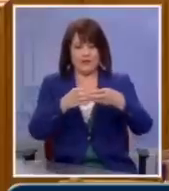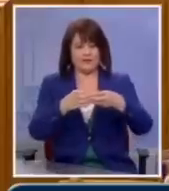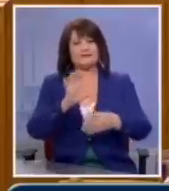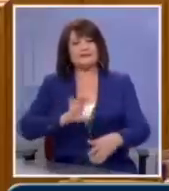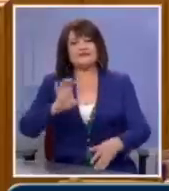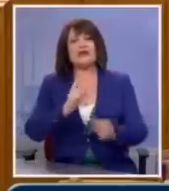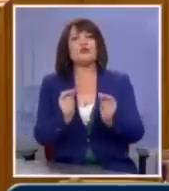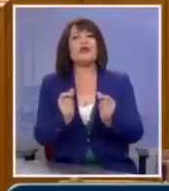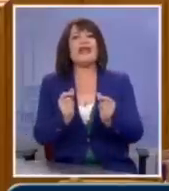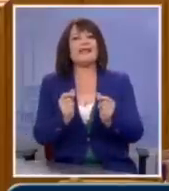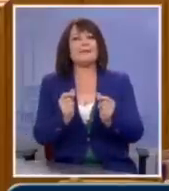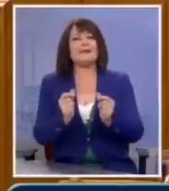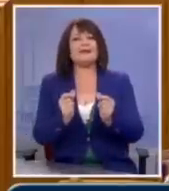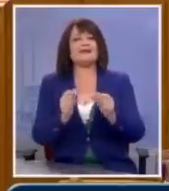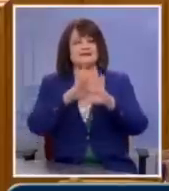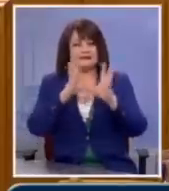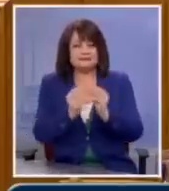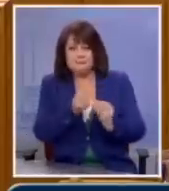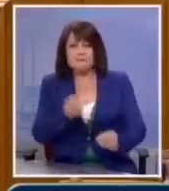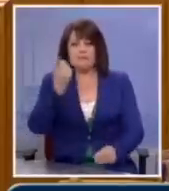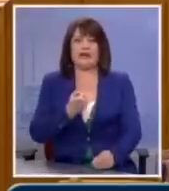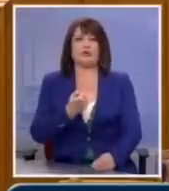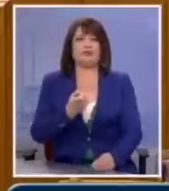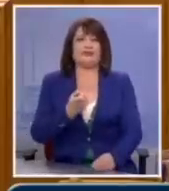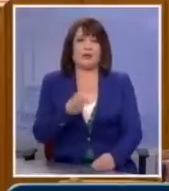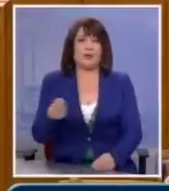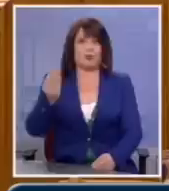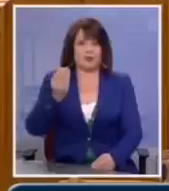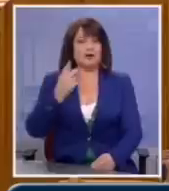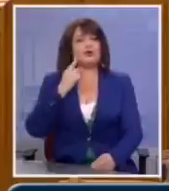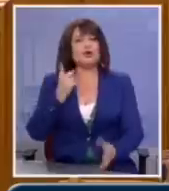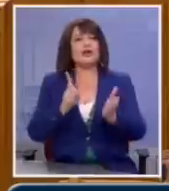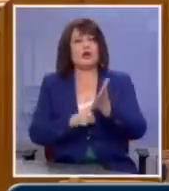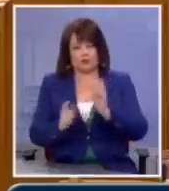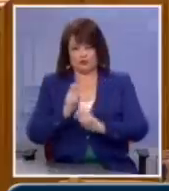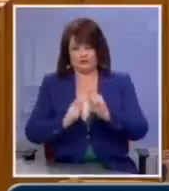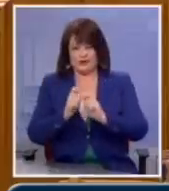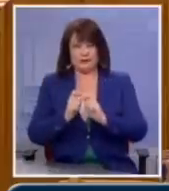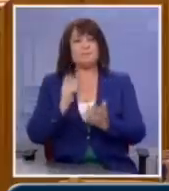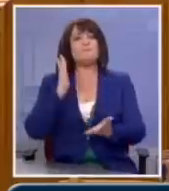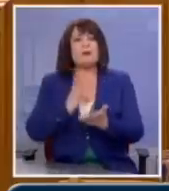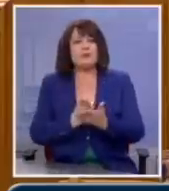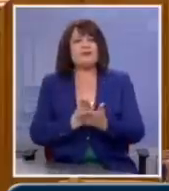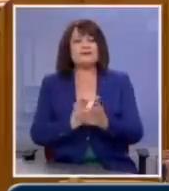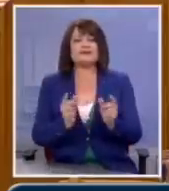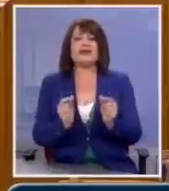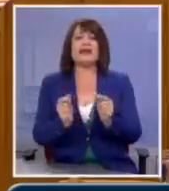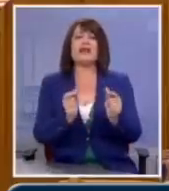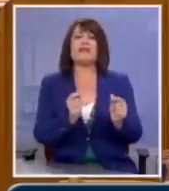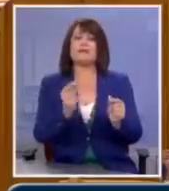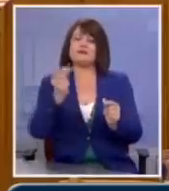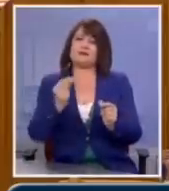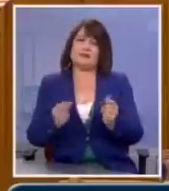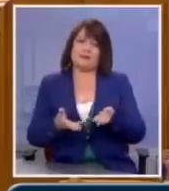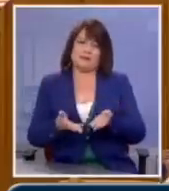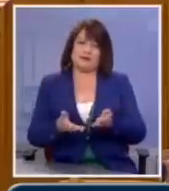μια ρύθμιση γίνονται πλειοψηφικές, τότε ο νομοθέτης αποφασίζει να ρυθμίσει αυτά τα